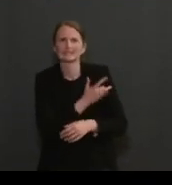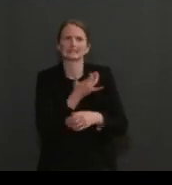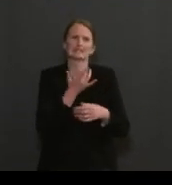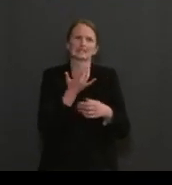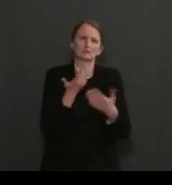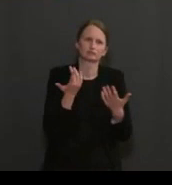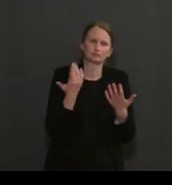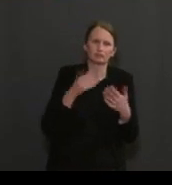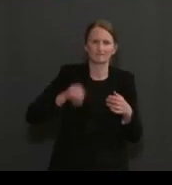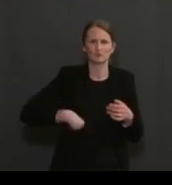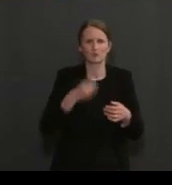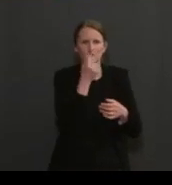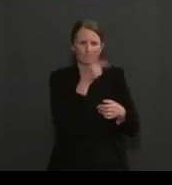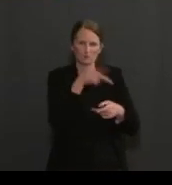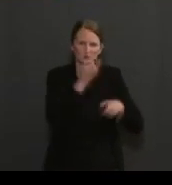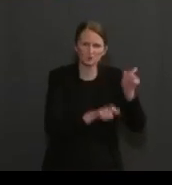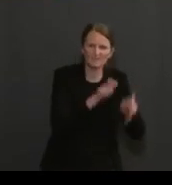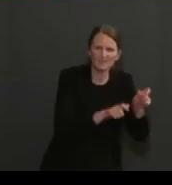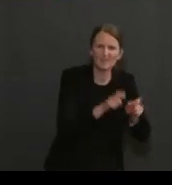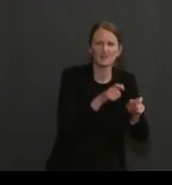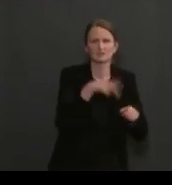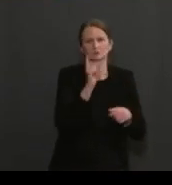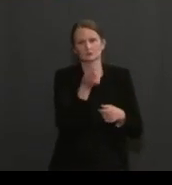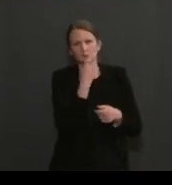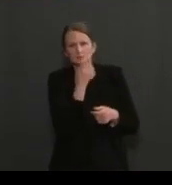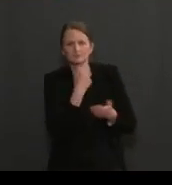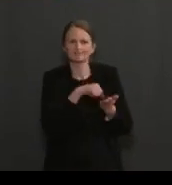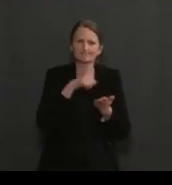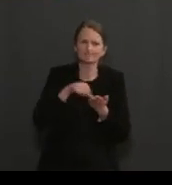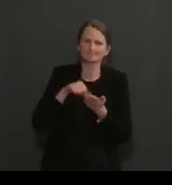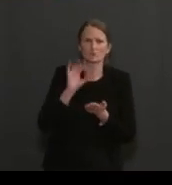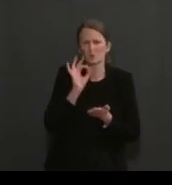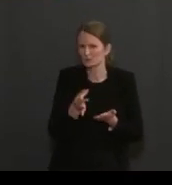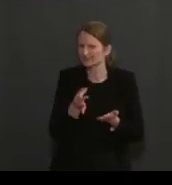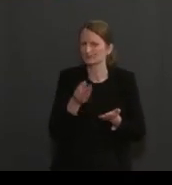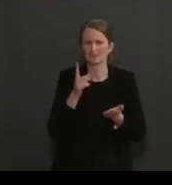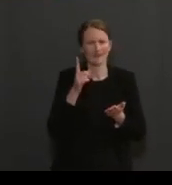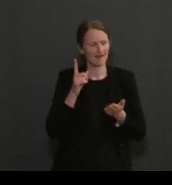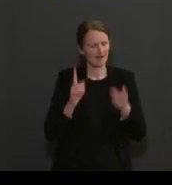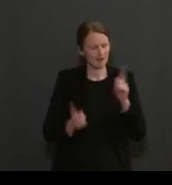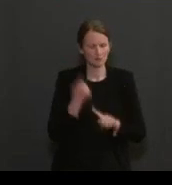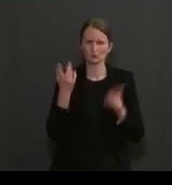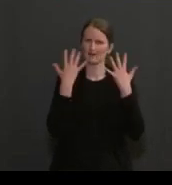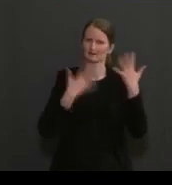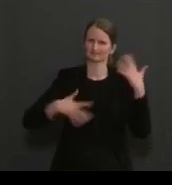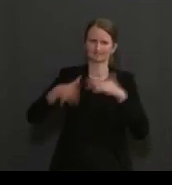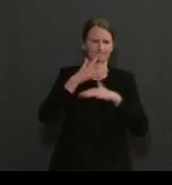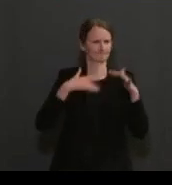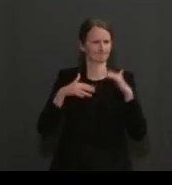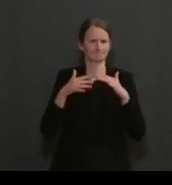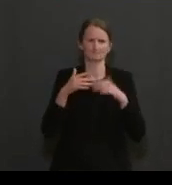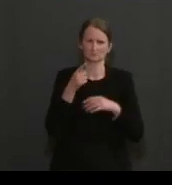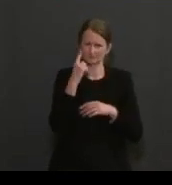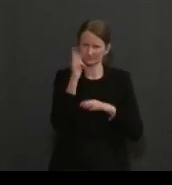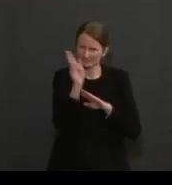l'extérieur. Ce qui est clair, c'est que de tels systèmes, lorsqu'ils sont bien employés, lorsque les grilles sont ouvertes, lorsque tout ceci est bien